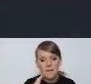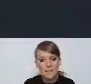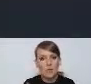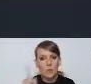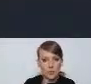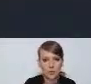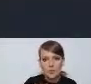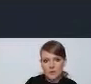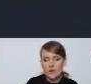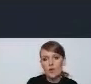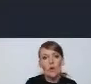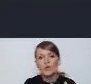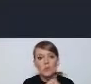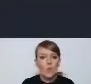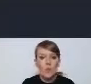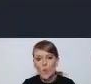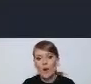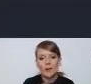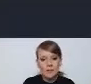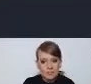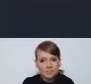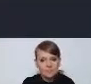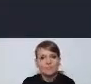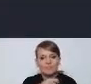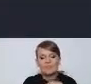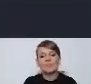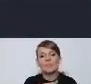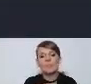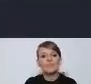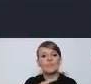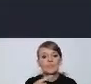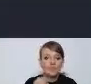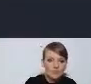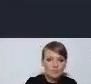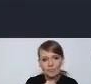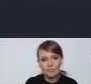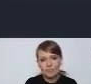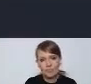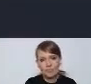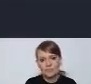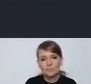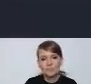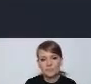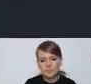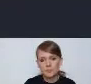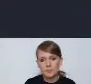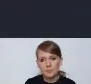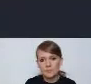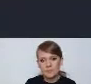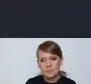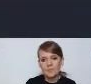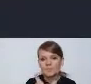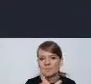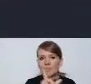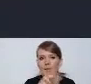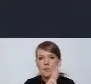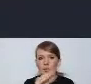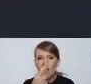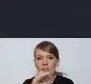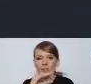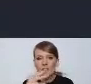realizacją przedsięwzięcia, teraz bardzo wyraźnie to podkreślam, bo to jest mi potrzebne w dalszej części, między